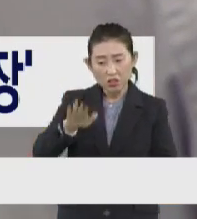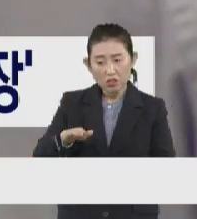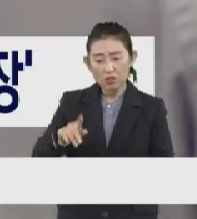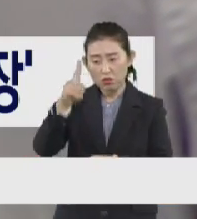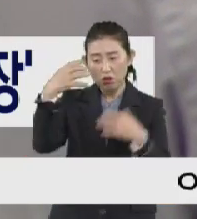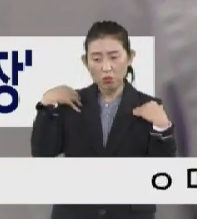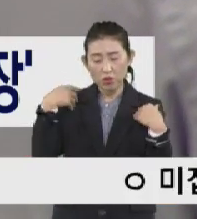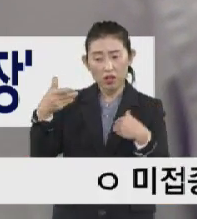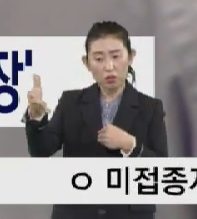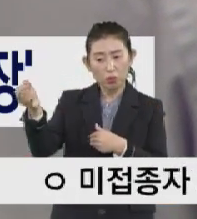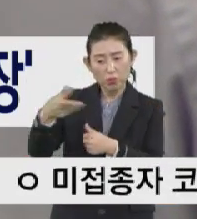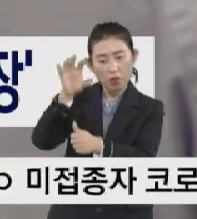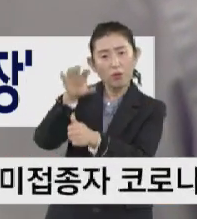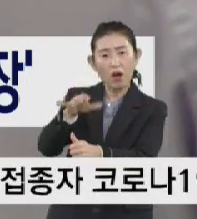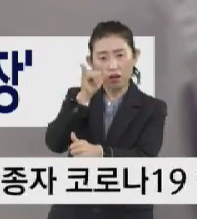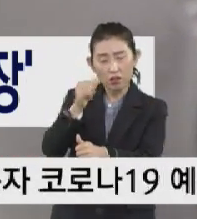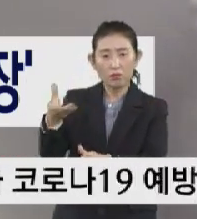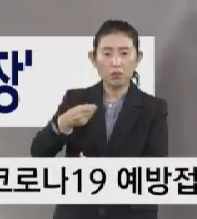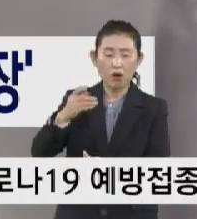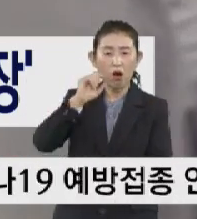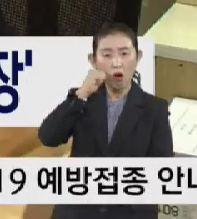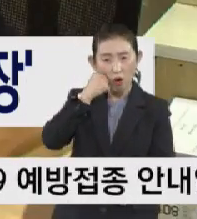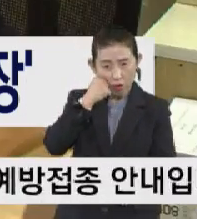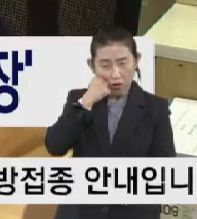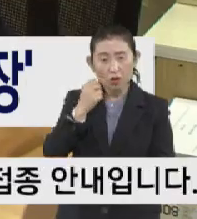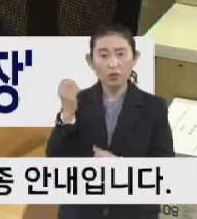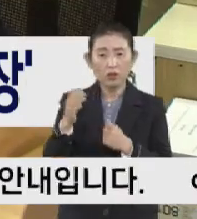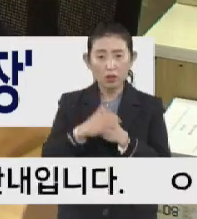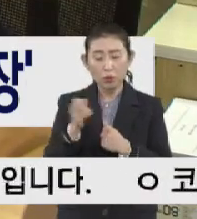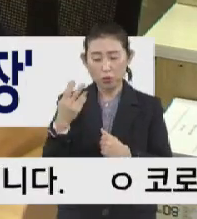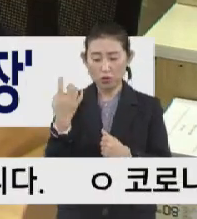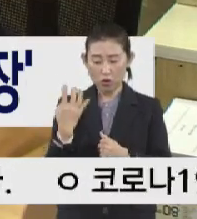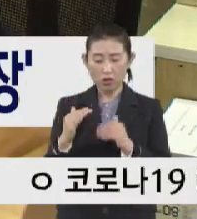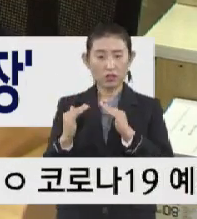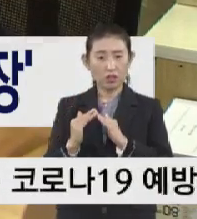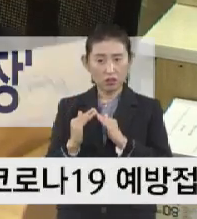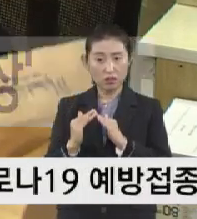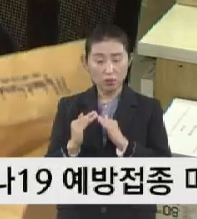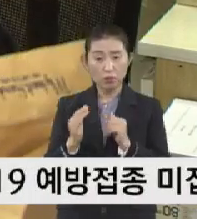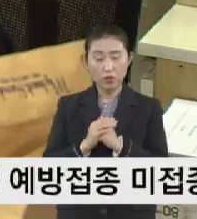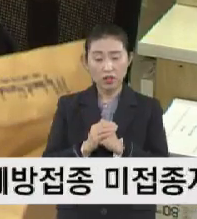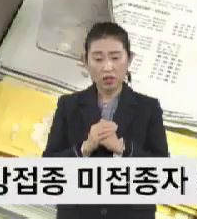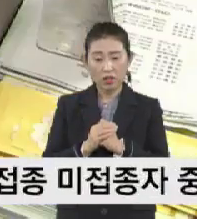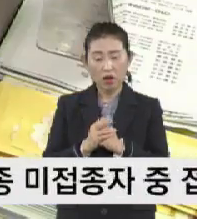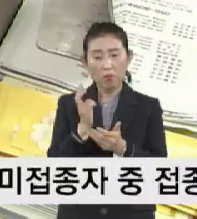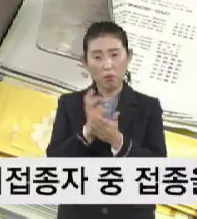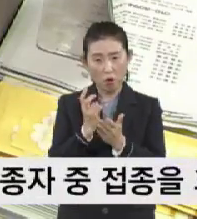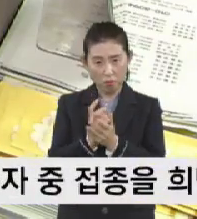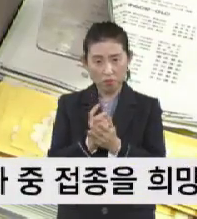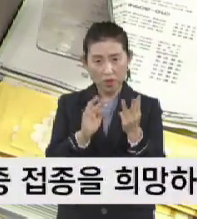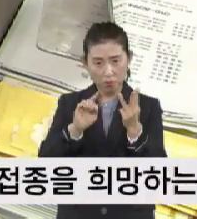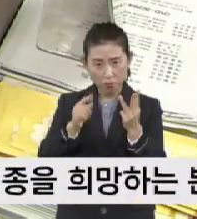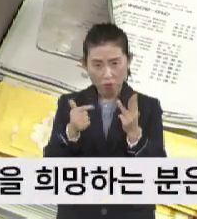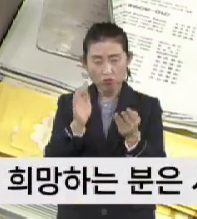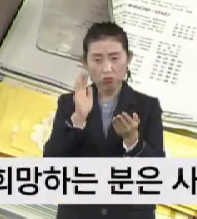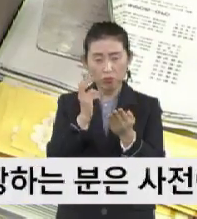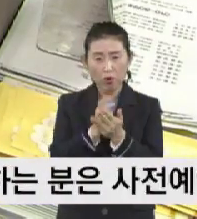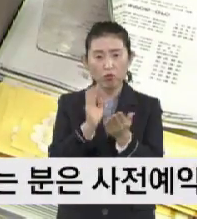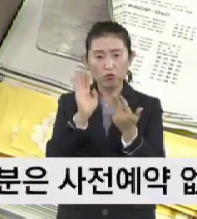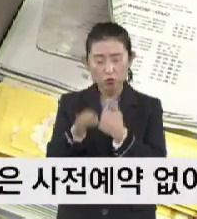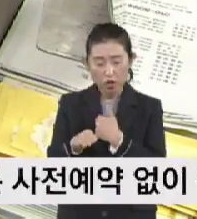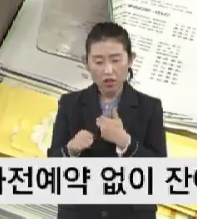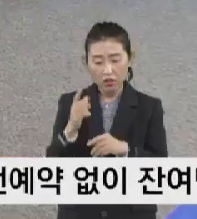요건이 까다로워지면서 새 임대차법이 보장한 계약 연장을 통해 청약을 기다리는 세입자들이 많아진